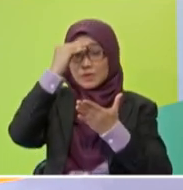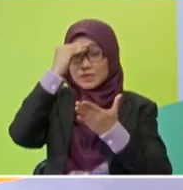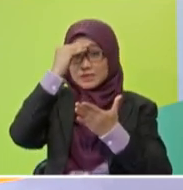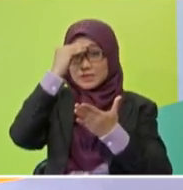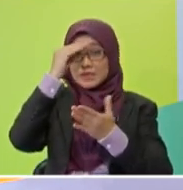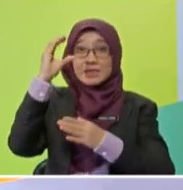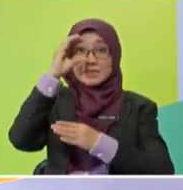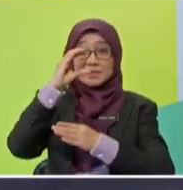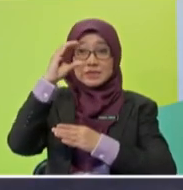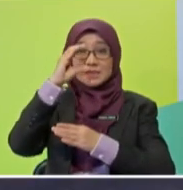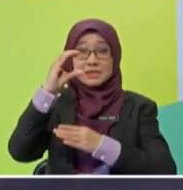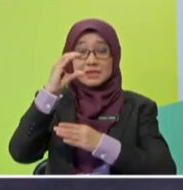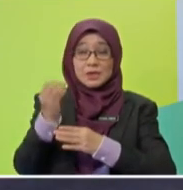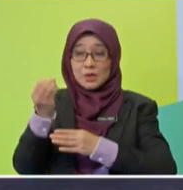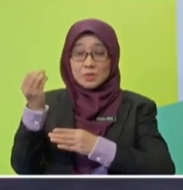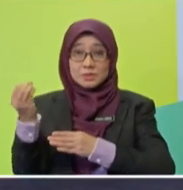dan ringan